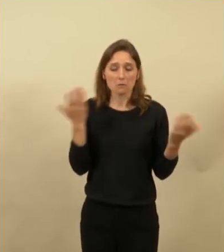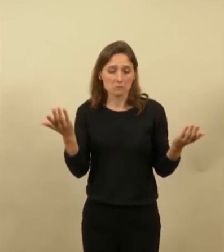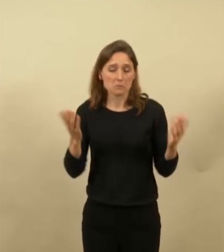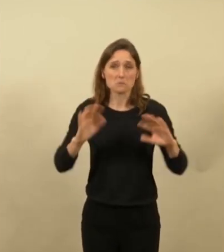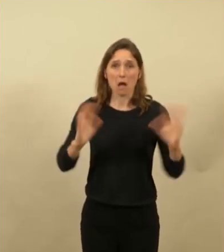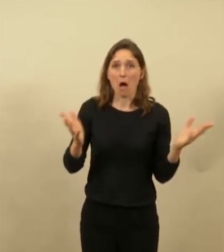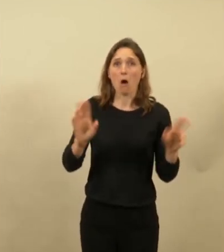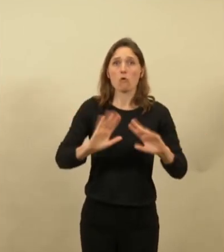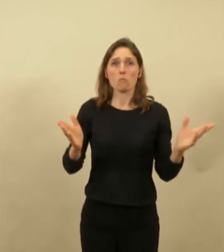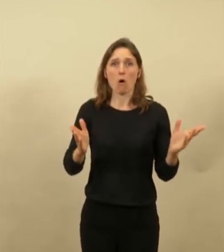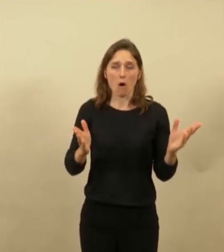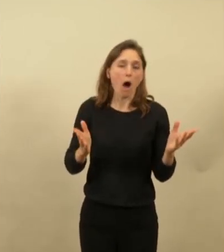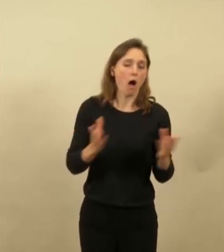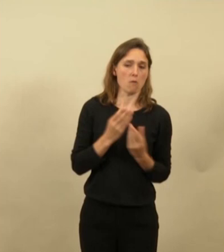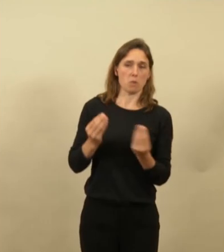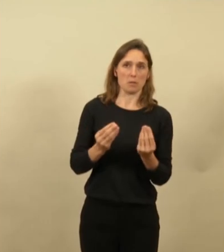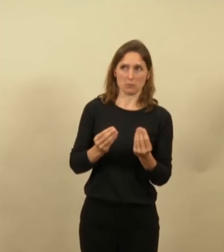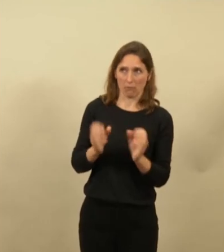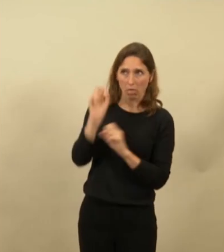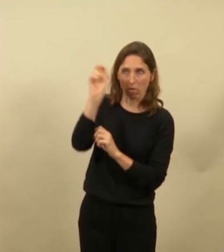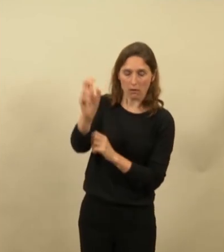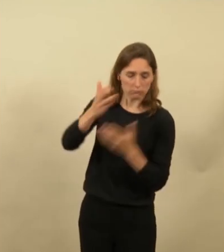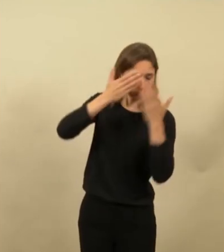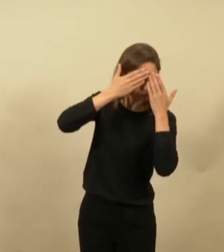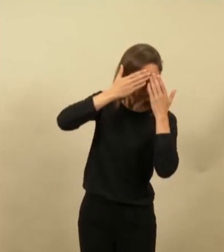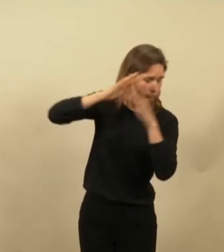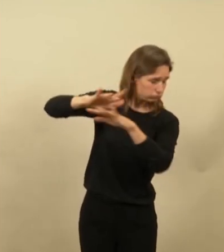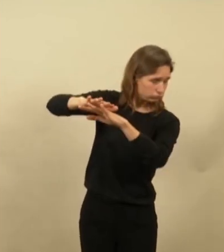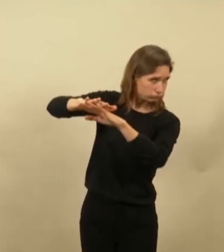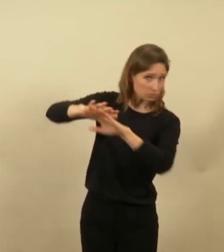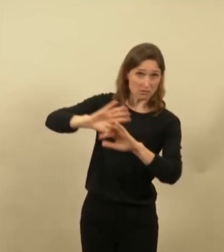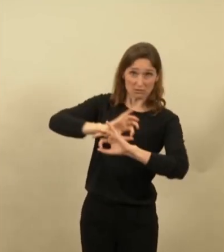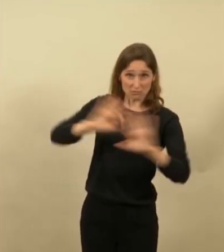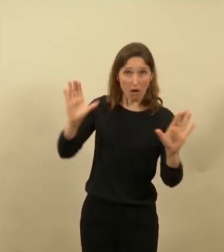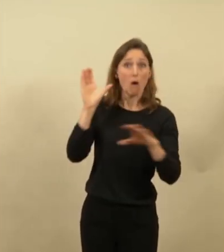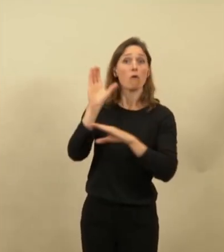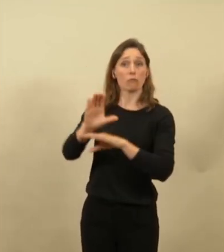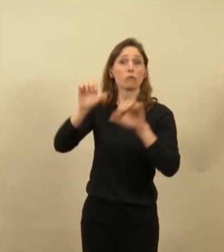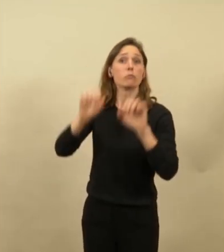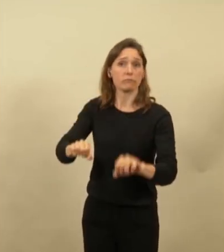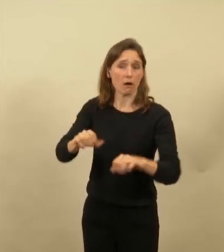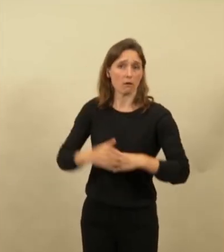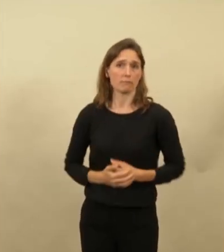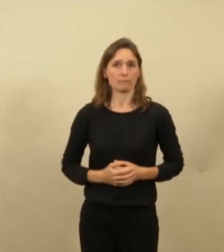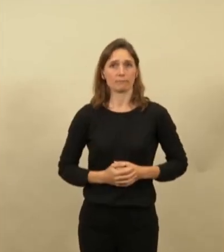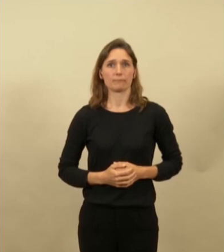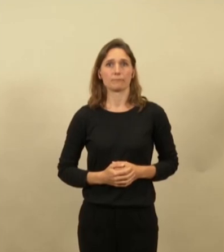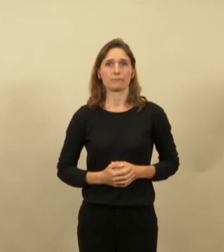sympa donné donc à l'élu sans contre-pouvoir donc de ces électeurs